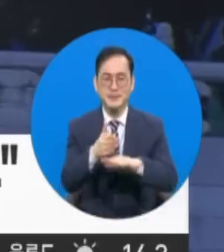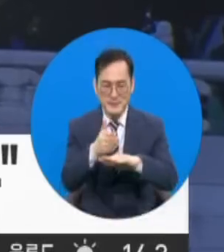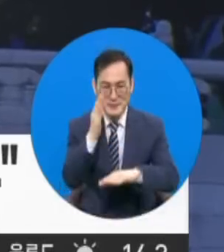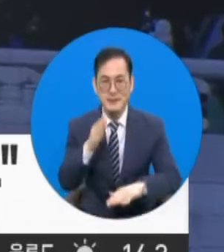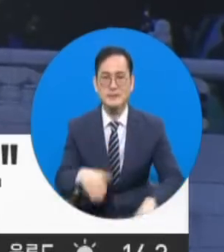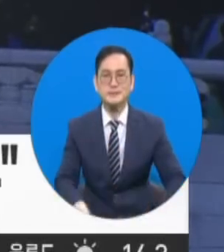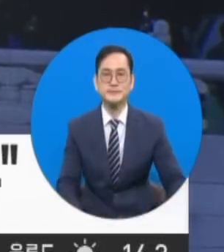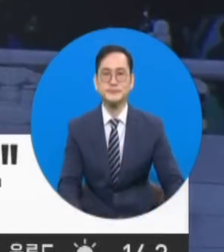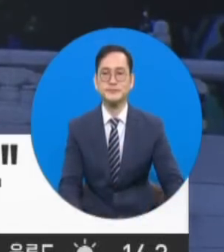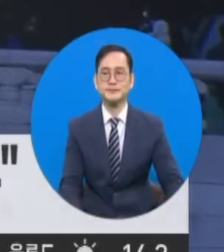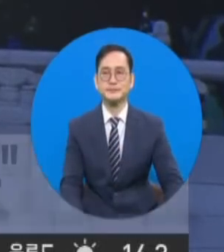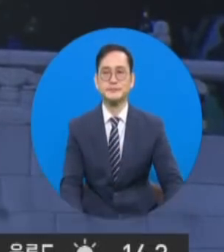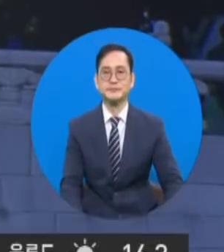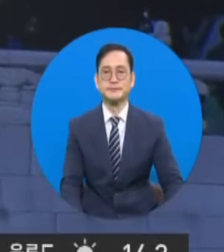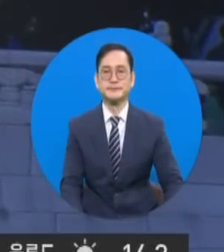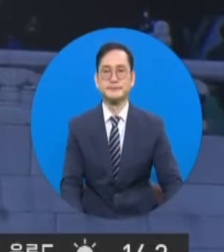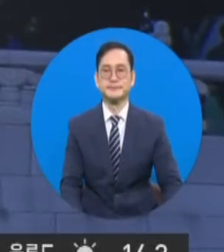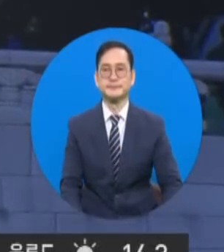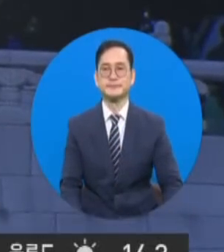대통령의